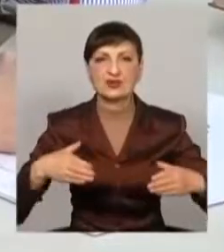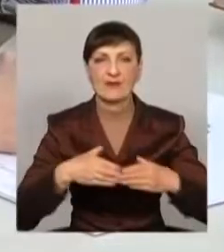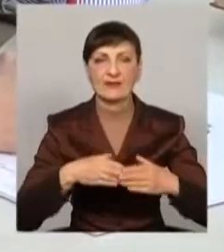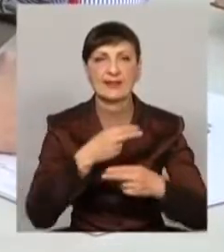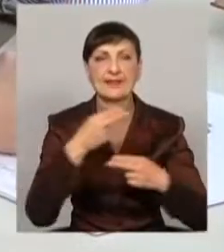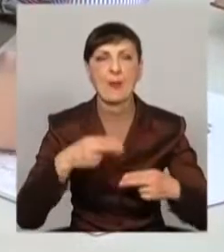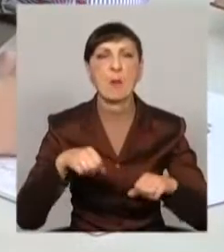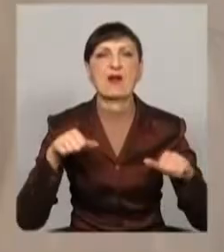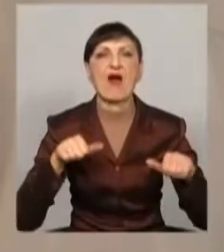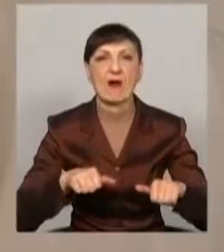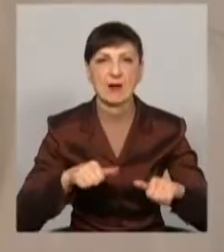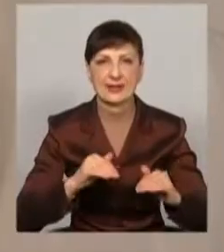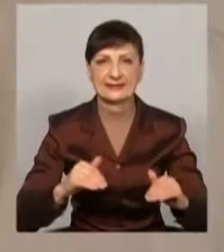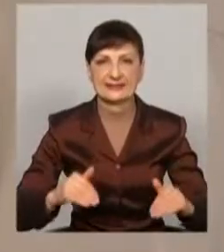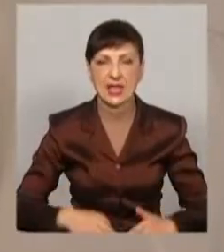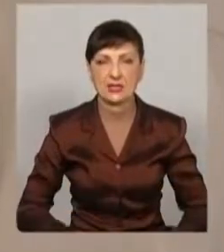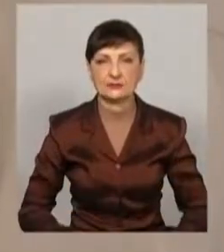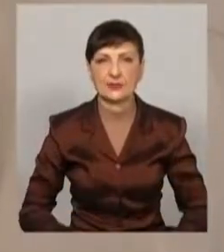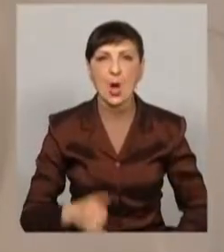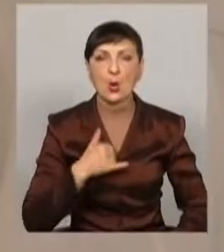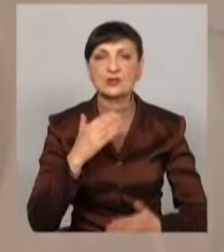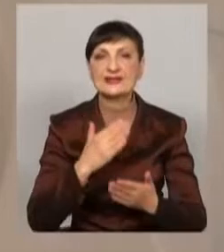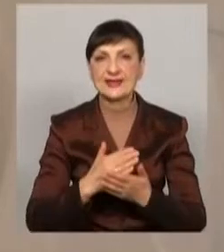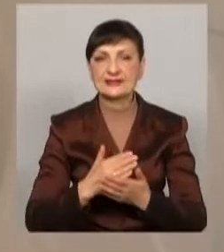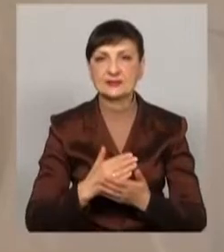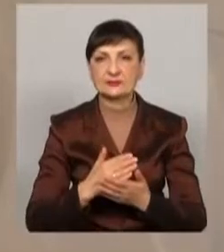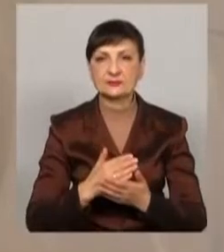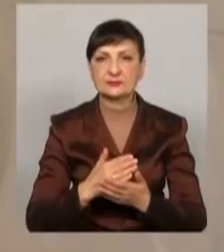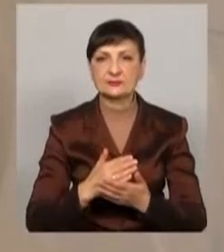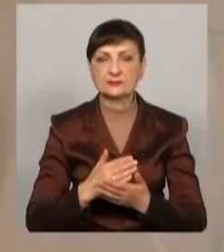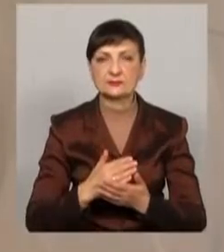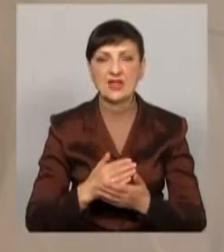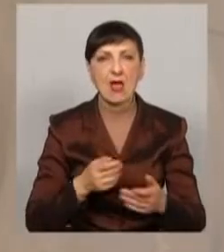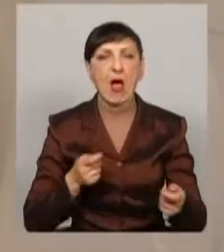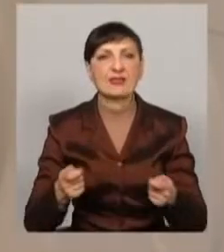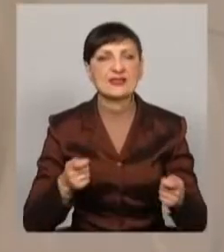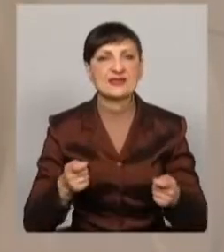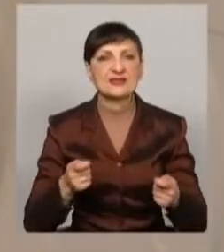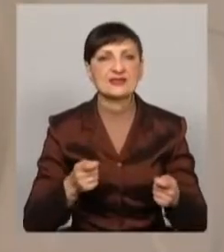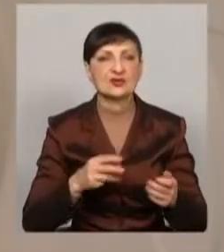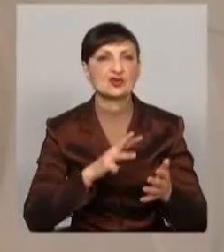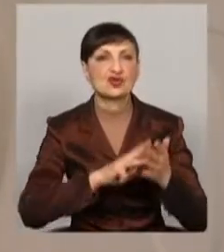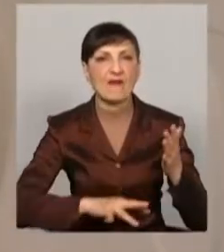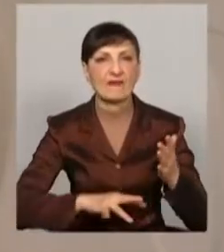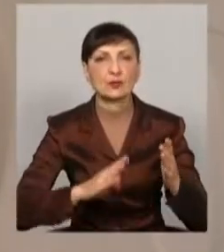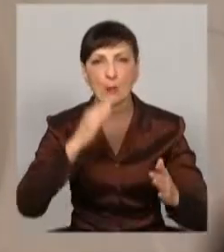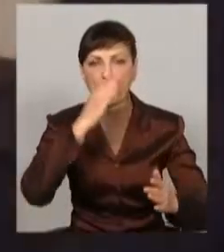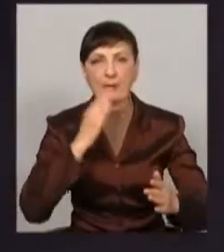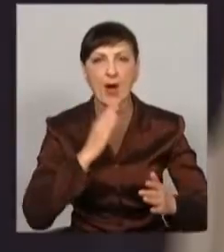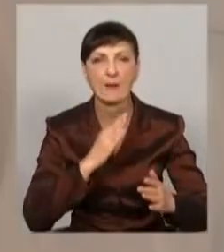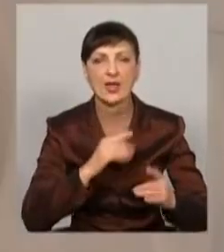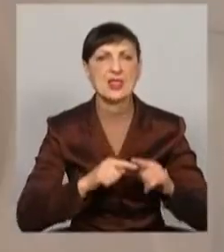«Права детей». У нас есть административные взыскания с родителей, которые не воспитывают своих